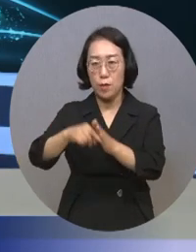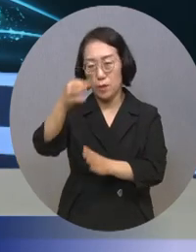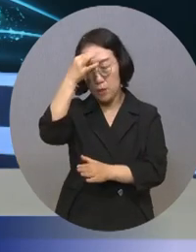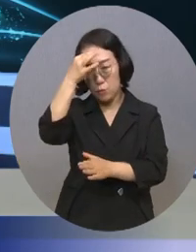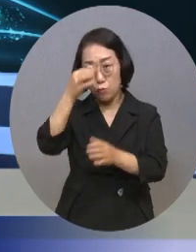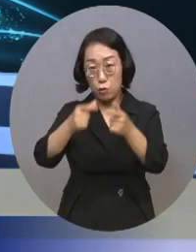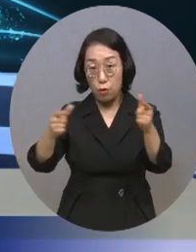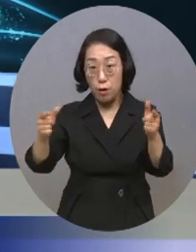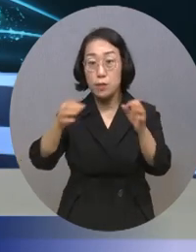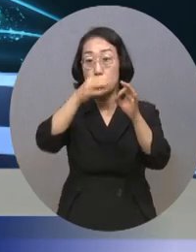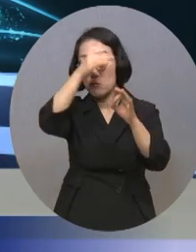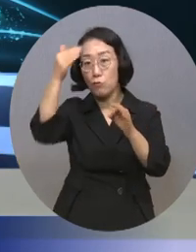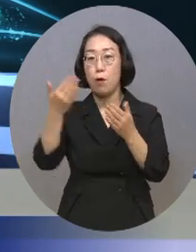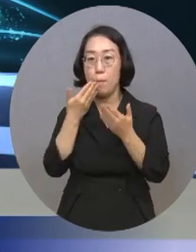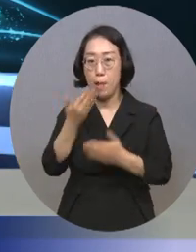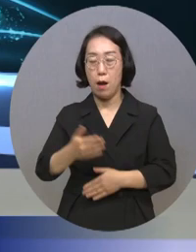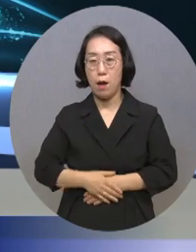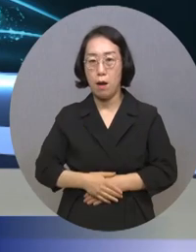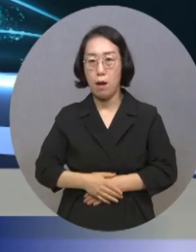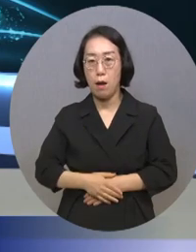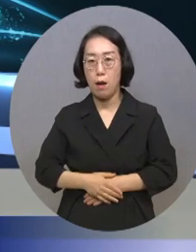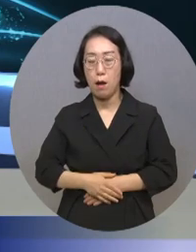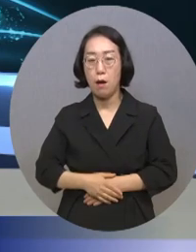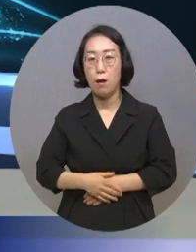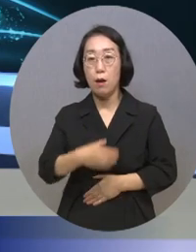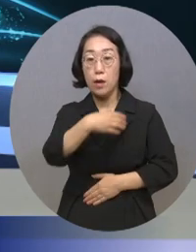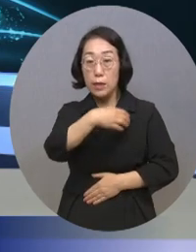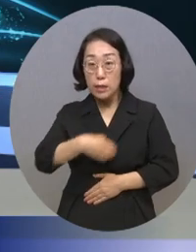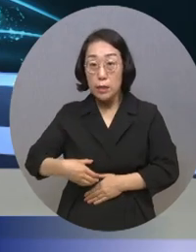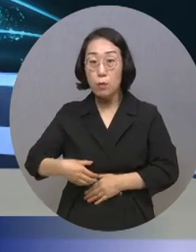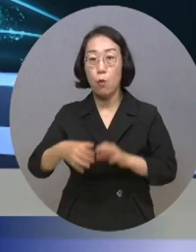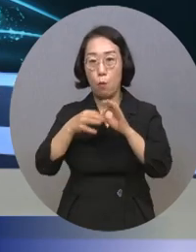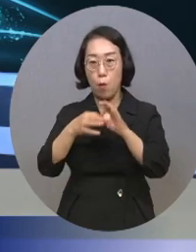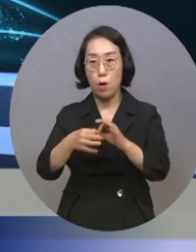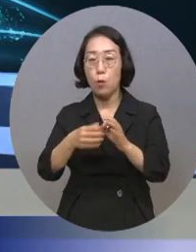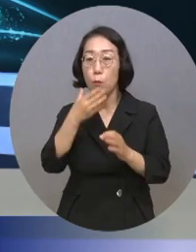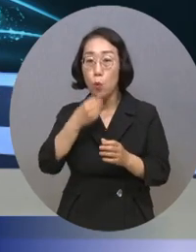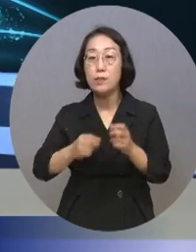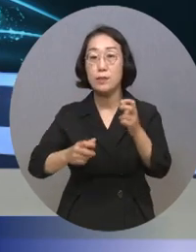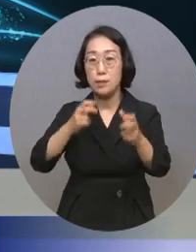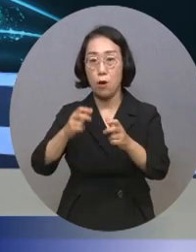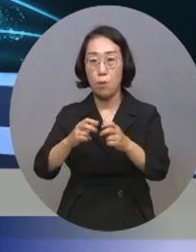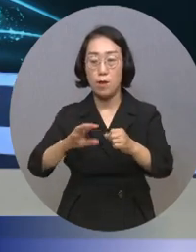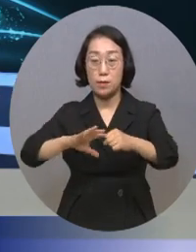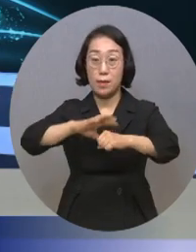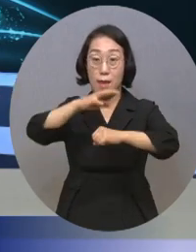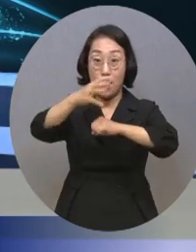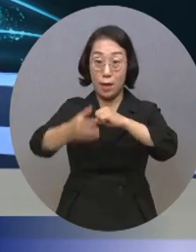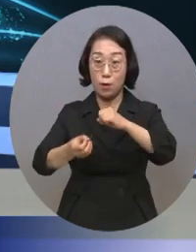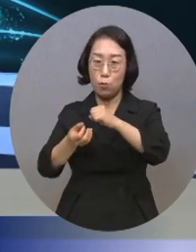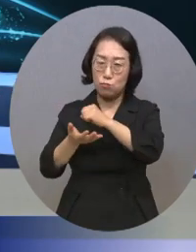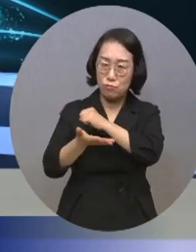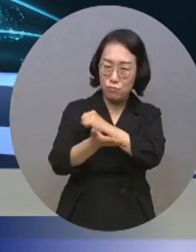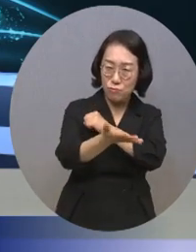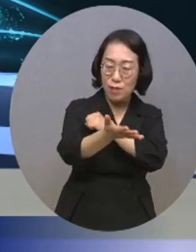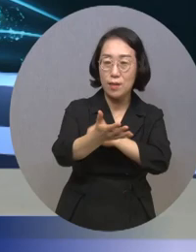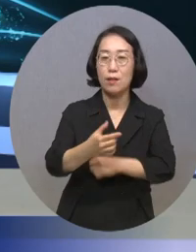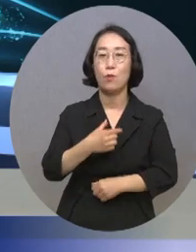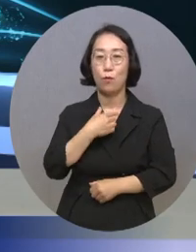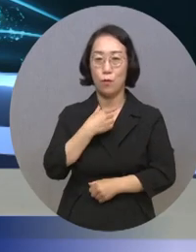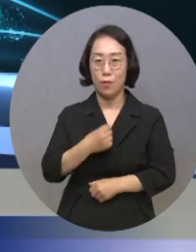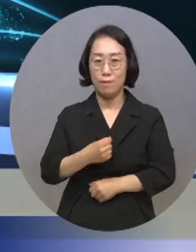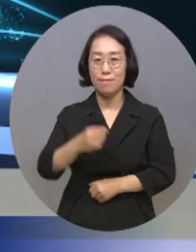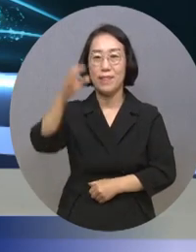있었습니다 한국의 우수한 보건 의료 기술과 복지 산업이 전 세계로 뻗어 나가길 바랍니다